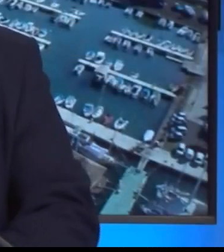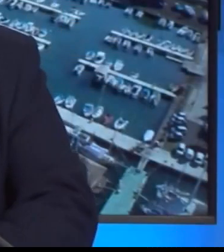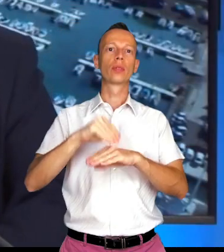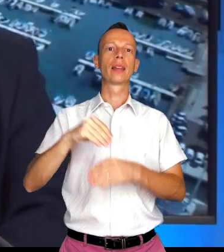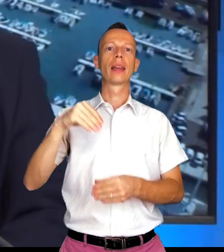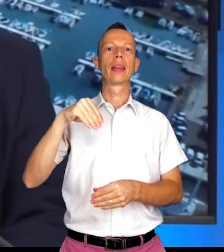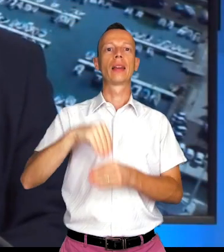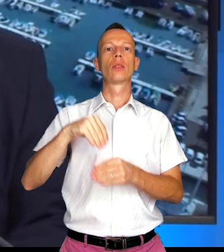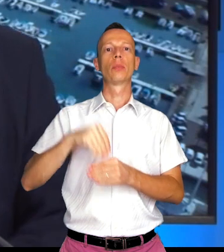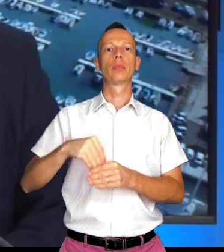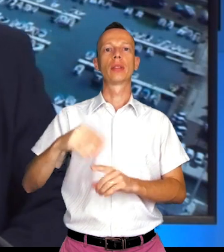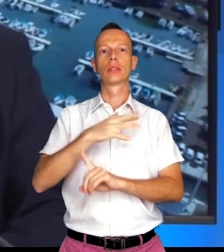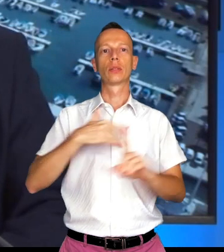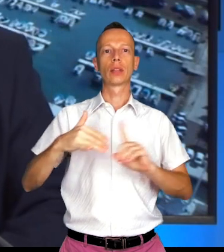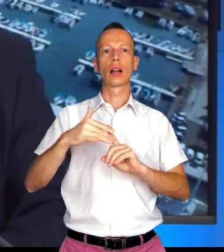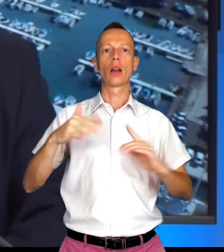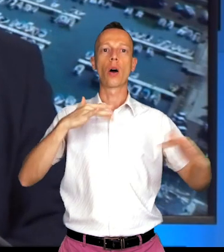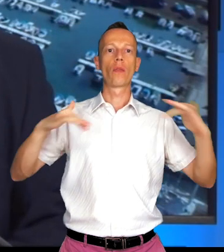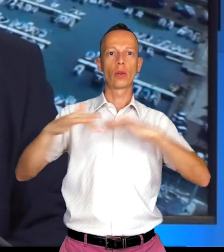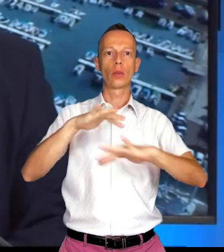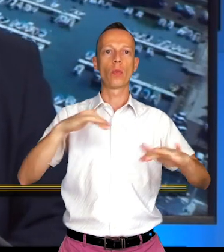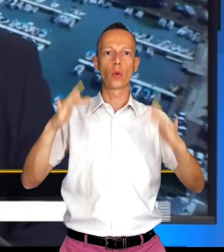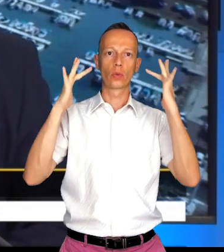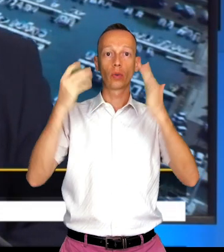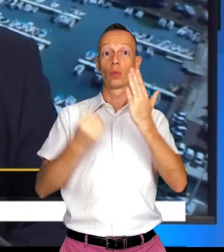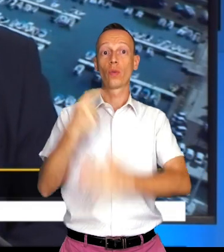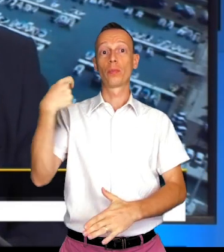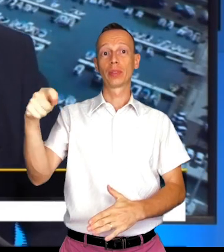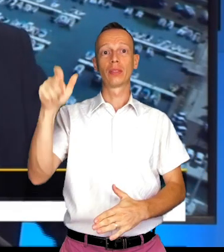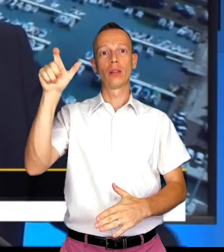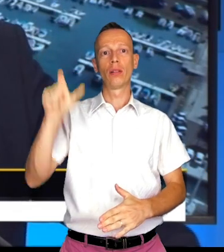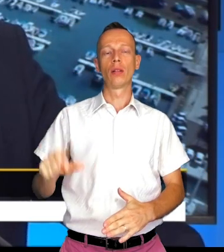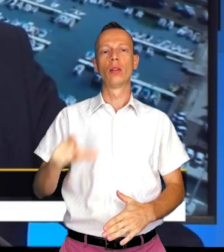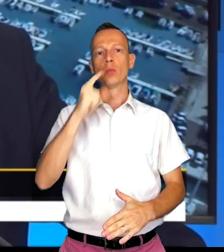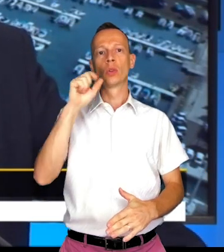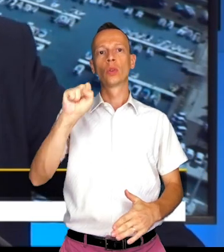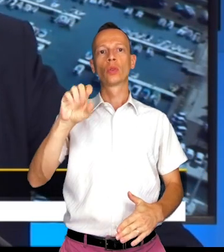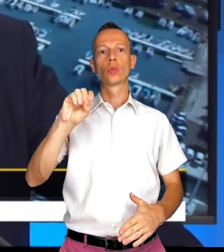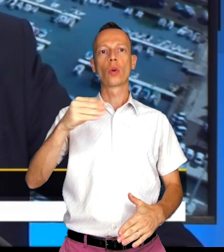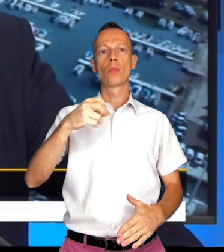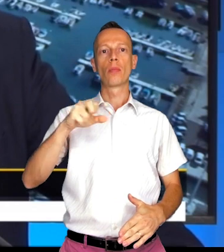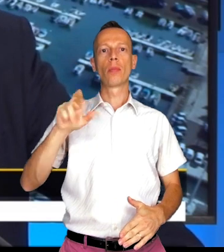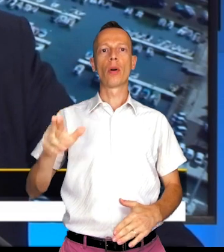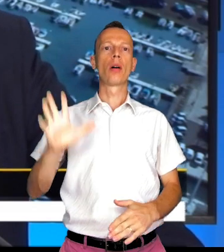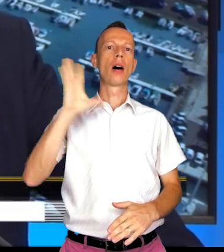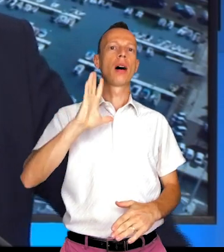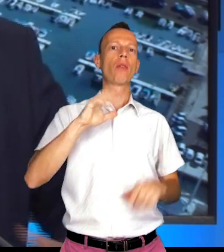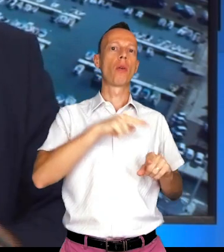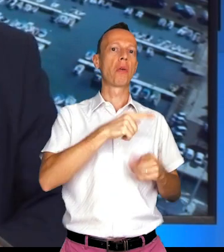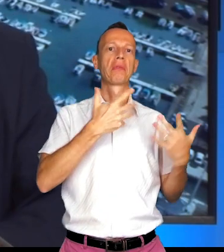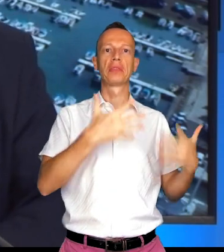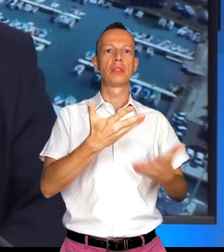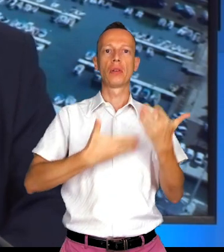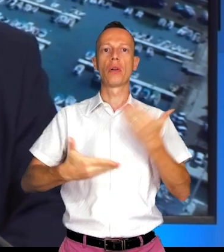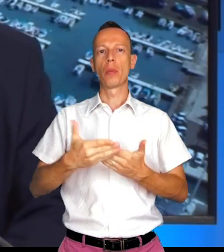Oui, Madame, bonjour. Le Conseil économique, social, environnemental et culturel a un nouveau président. Il s'agit de Jeanne Sommers. Il